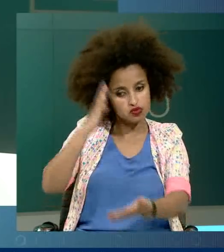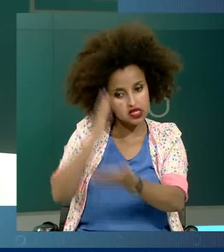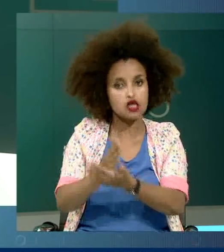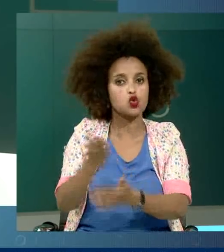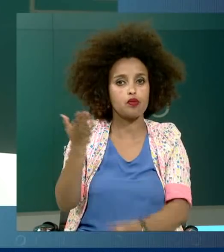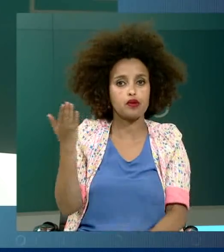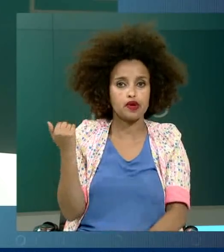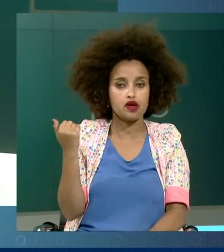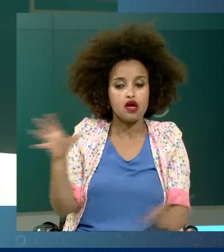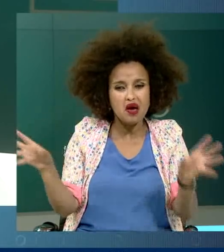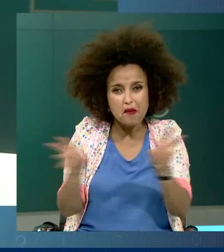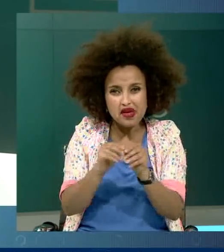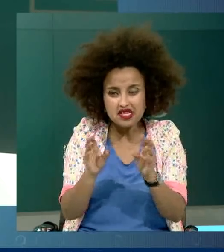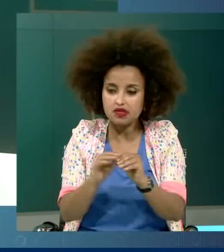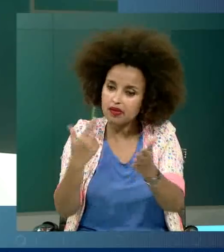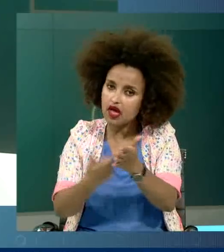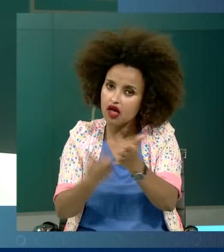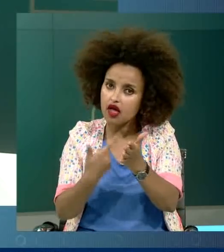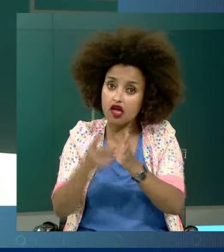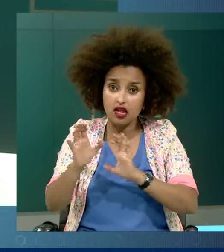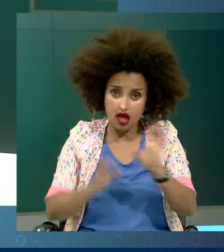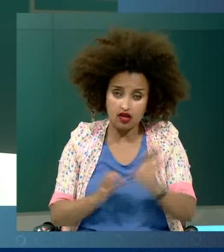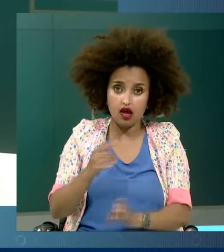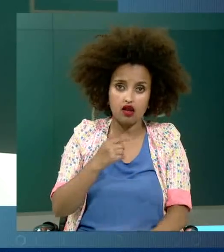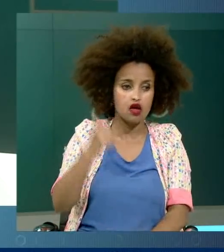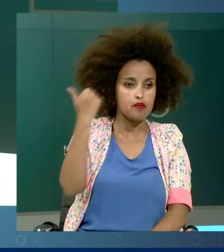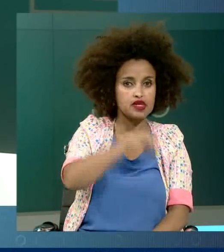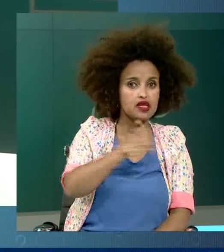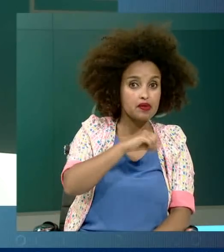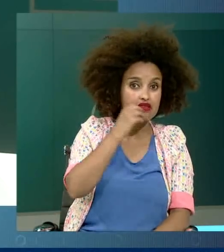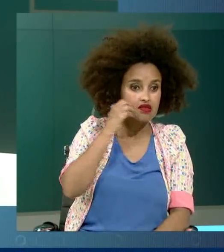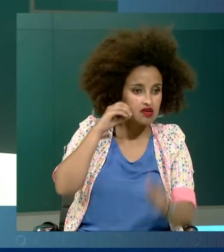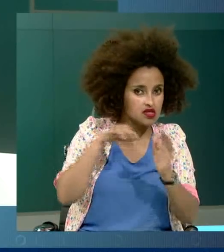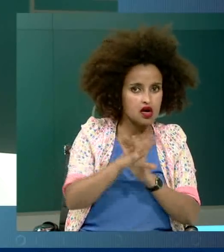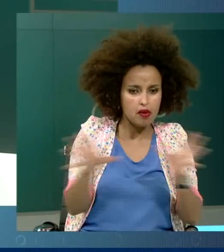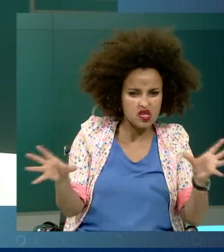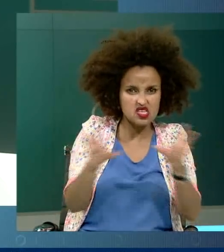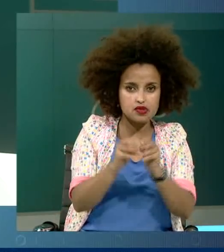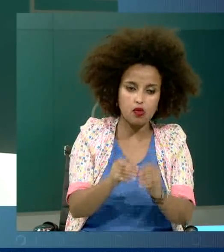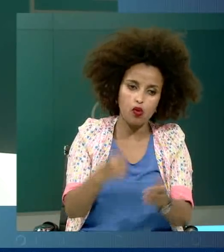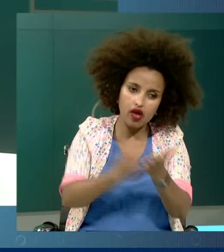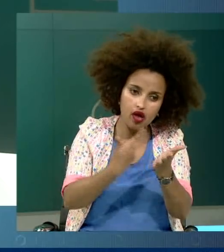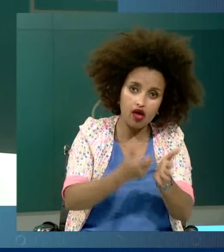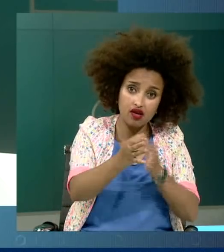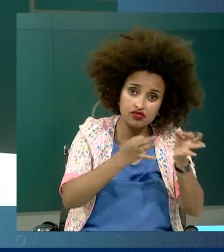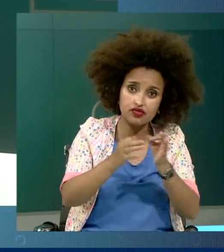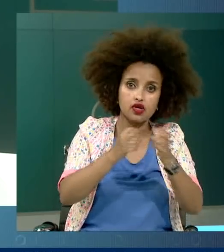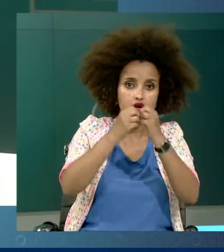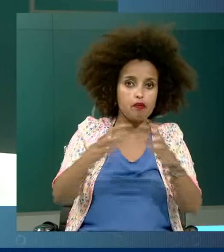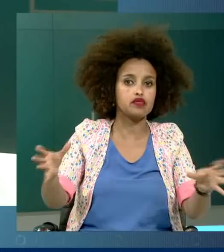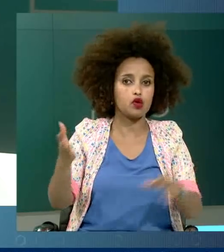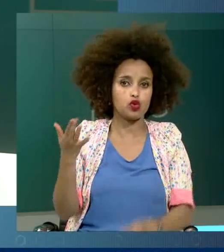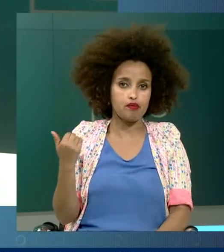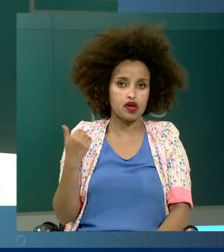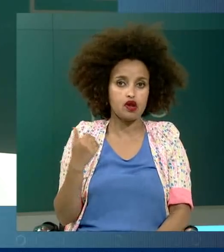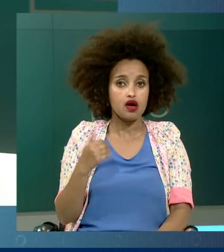በቃ መሰብሰብ ይሄ ነው እንዲ ነው መጠጥ ቤት ያሉ ሰዎች እንዳልኩ ትራንስፖርት ተጠቃሚዎች እና ወርደን